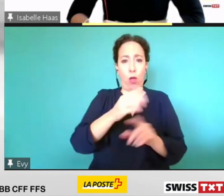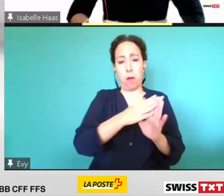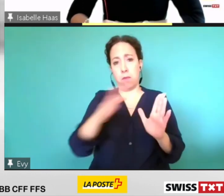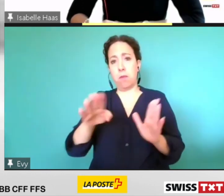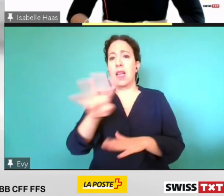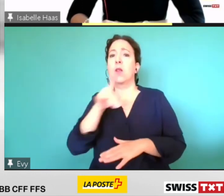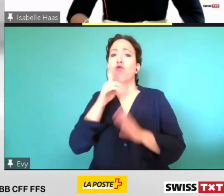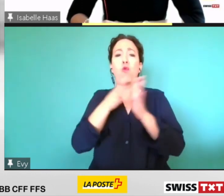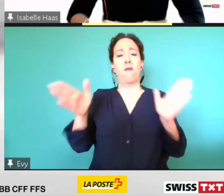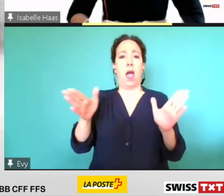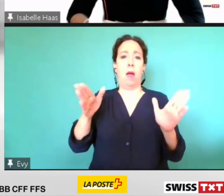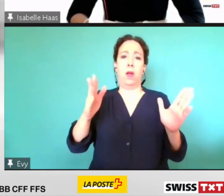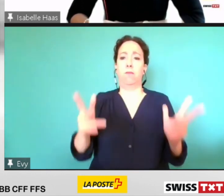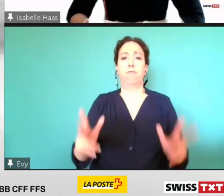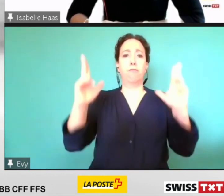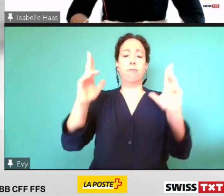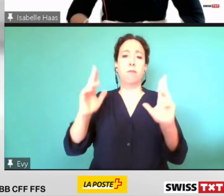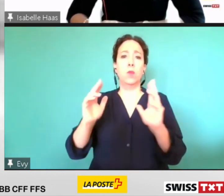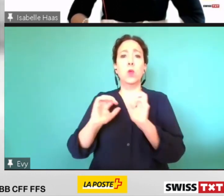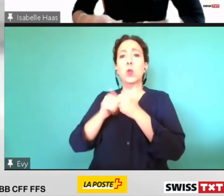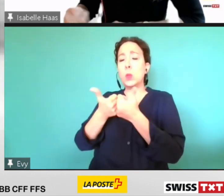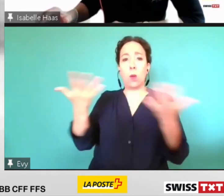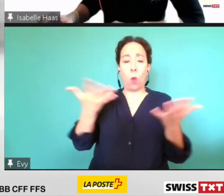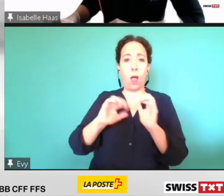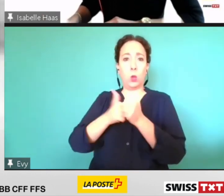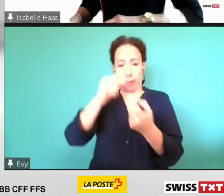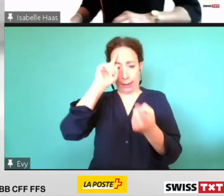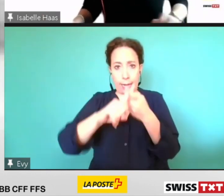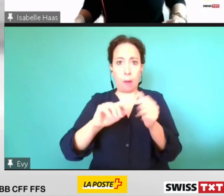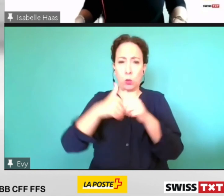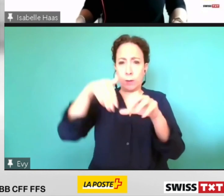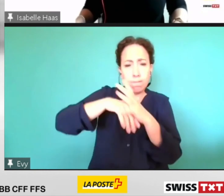ouvrables, selon l'institution, le thème et sa complexité.